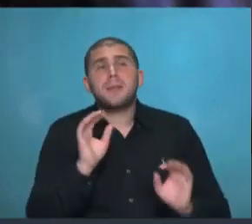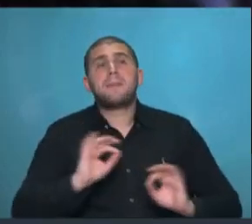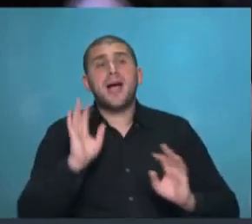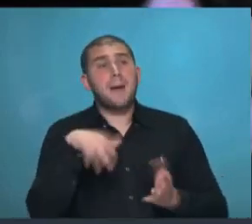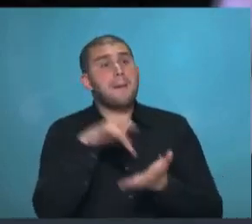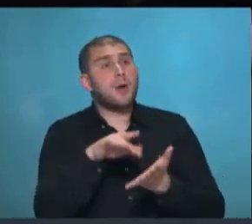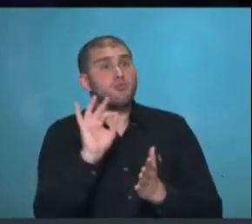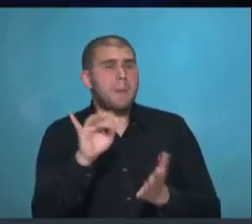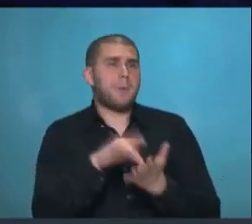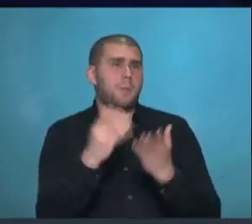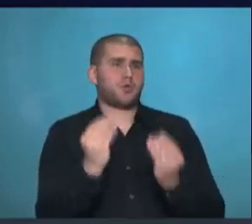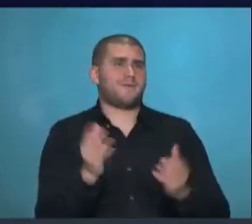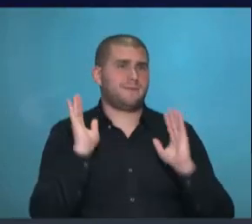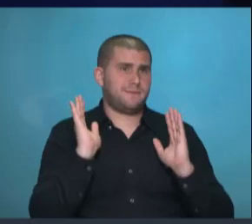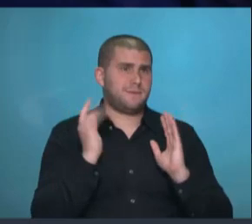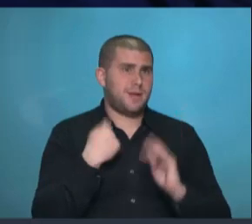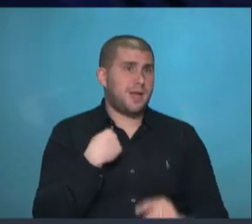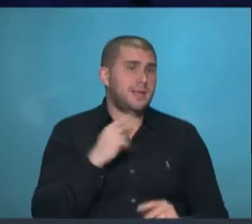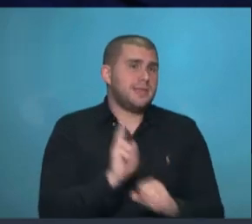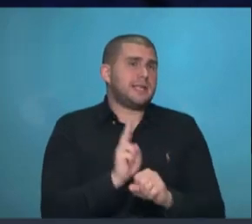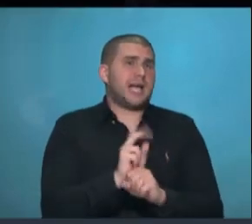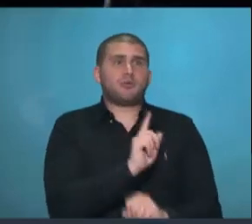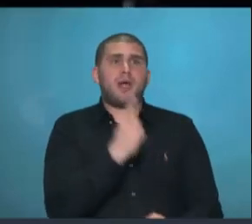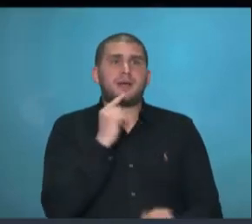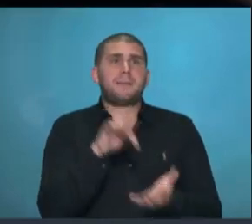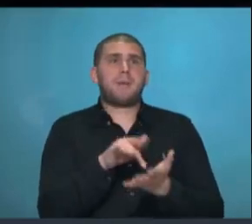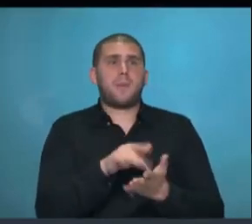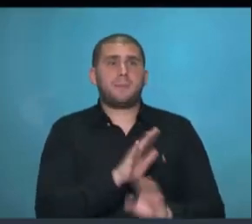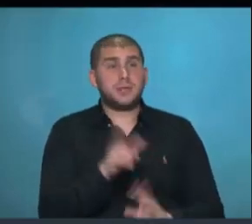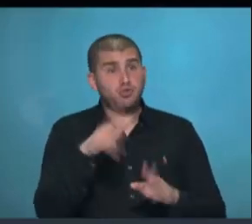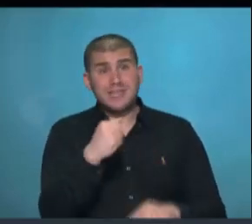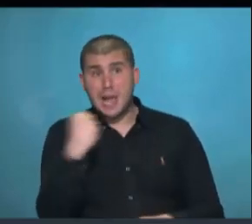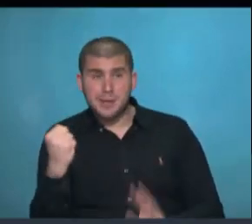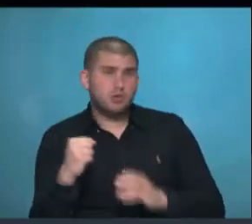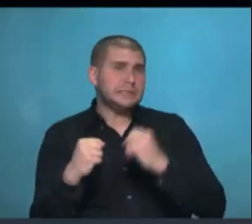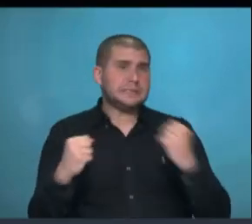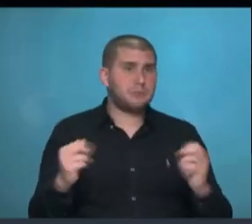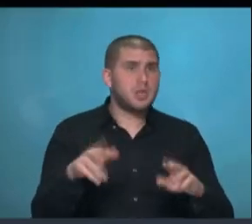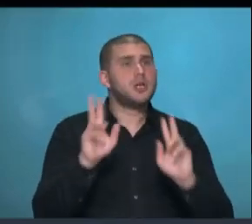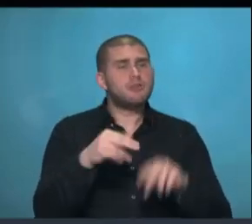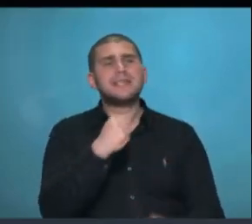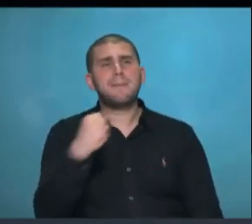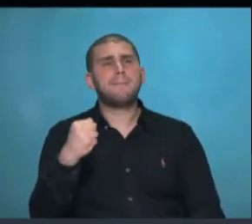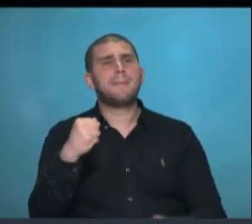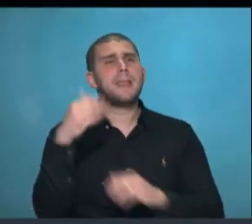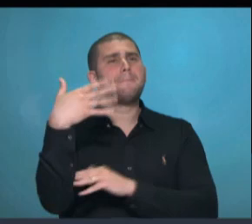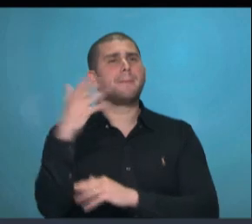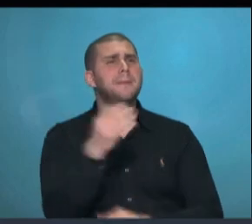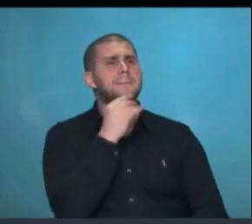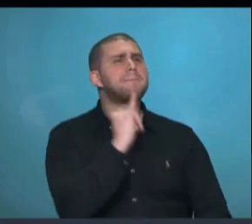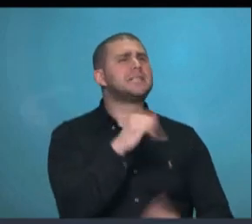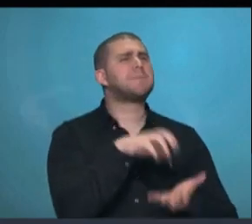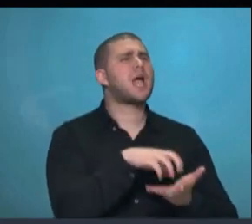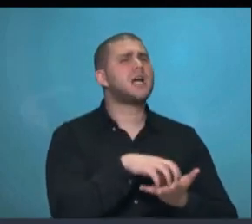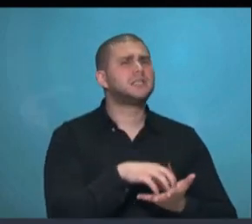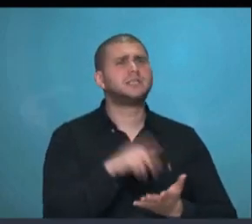המקום שלה מקום טוב. אני יודע, אני נזהר. יש פה ימין ויש פה שמאל. יש פה ימין ממלכתי. ומה זה מרכז?